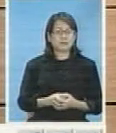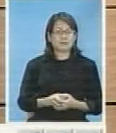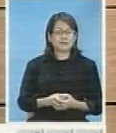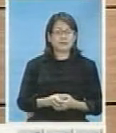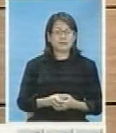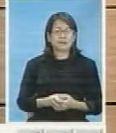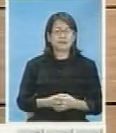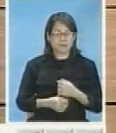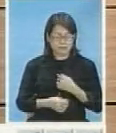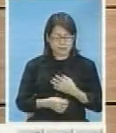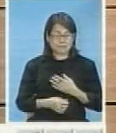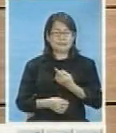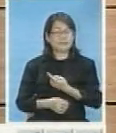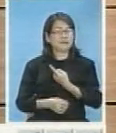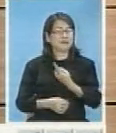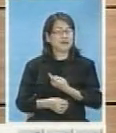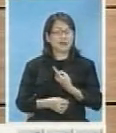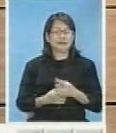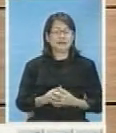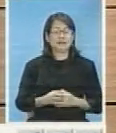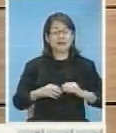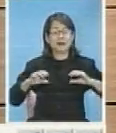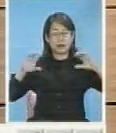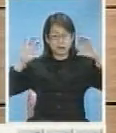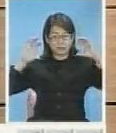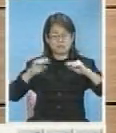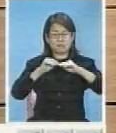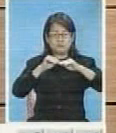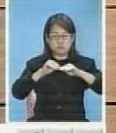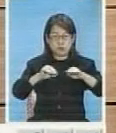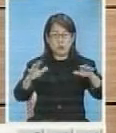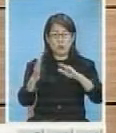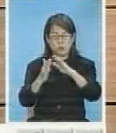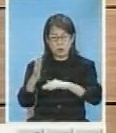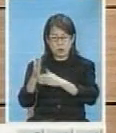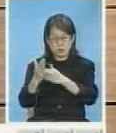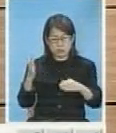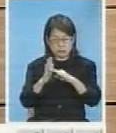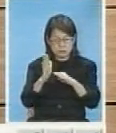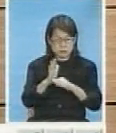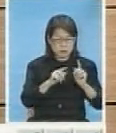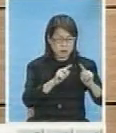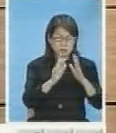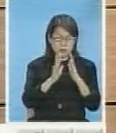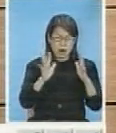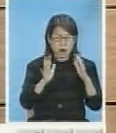ผมดีใจครับรัฐบาลประกาศมาตรการออกมามากมายว่าจะช่วยอย่างนู้นอ